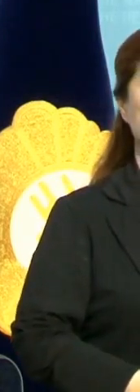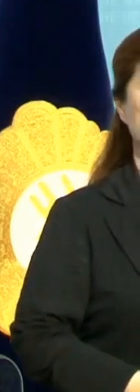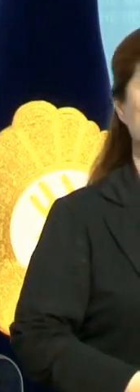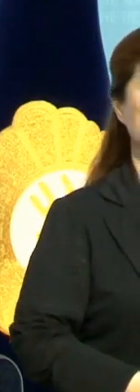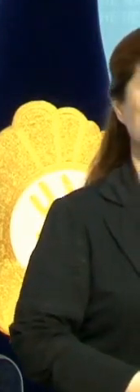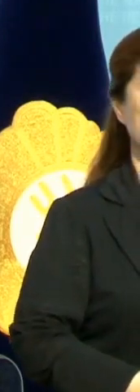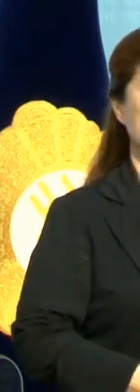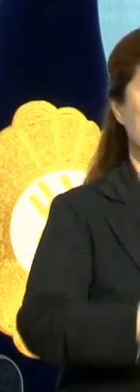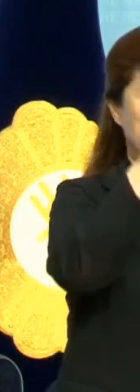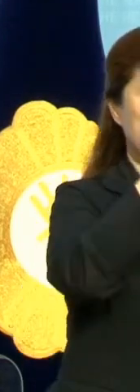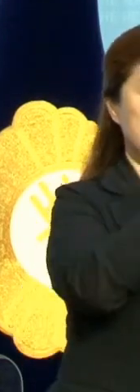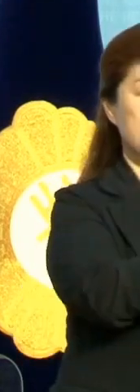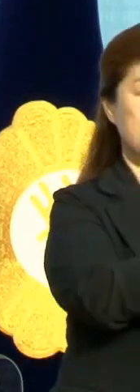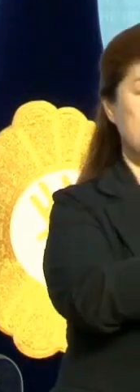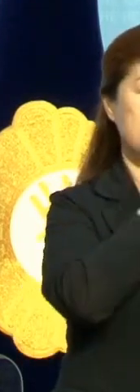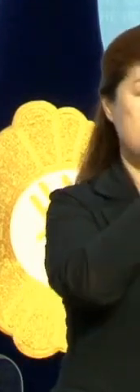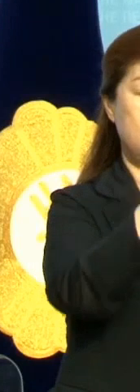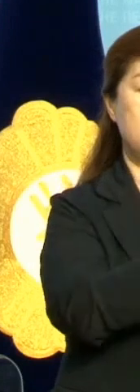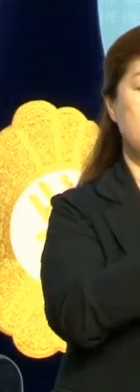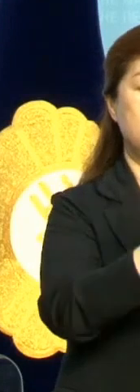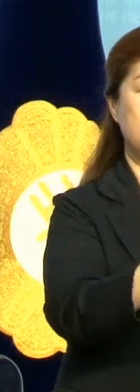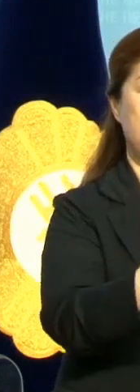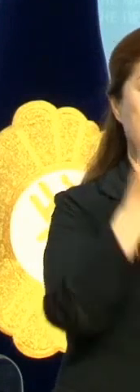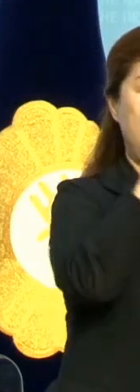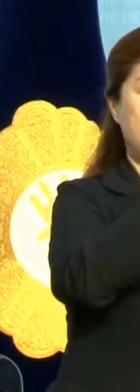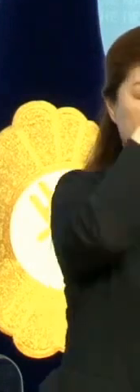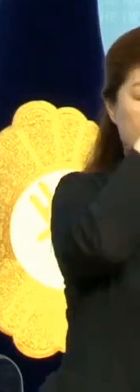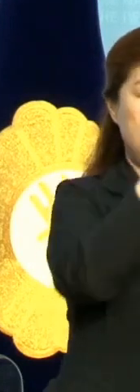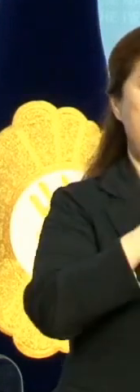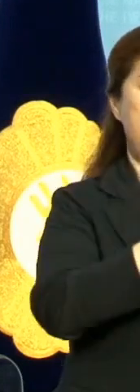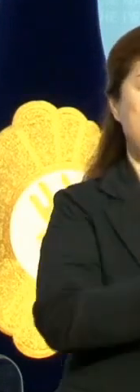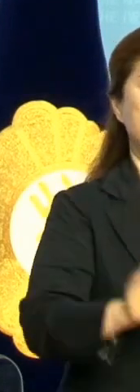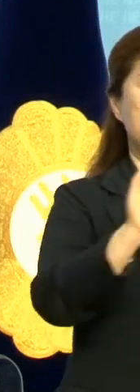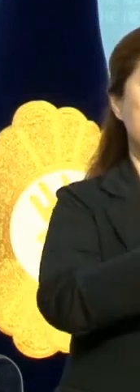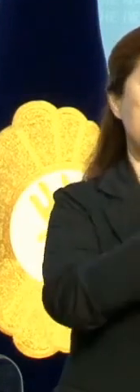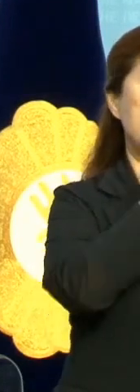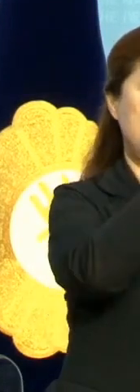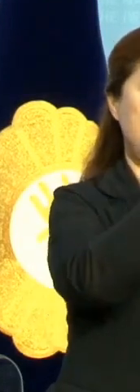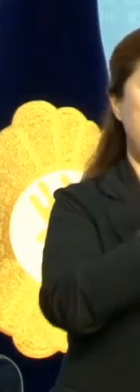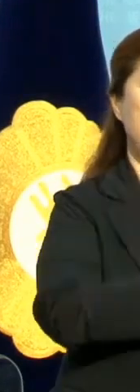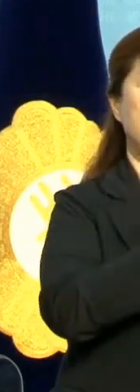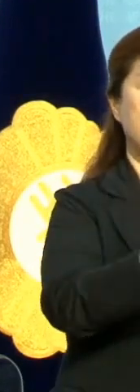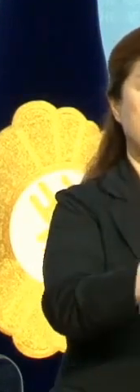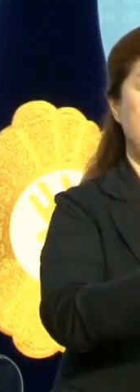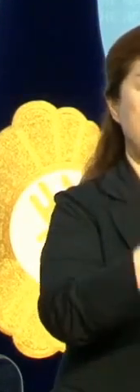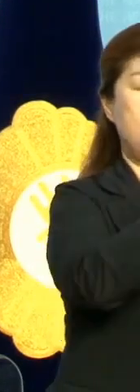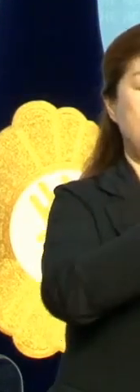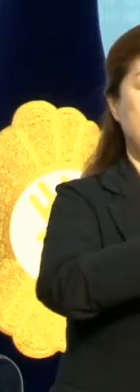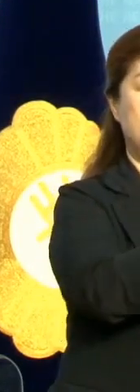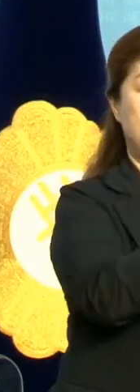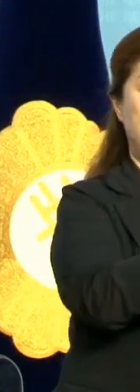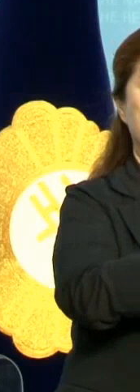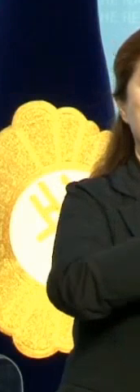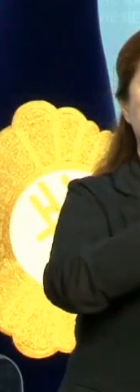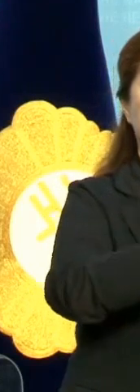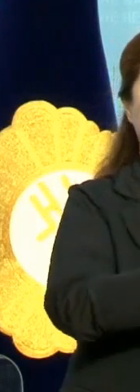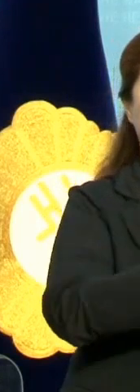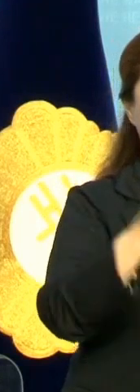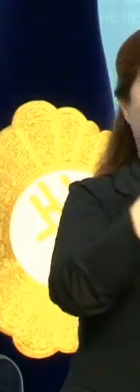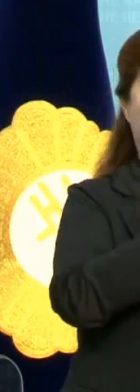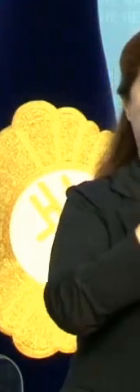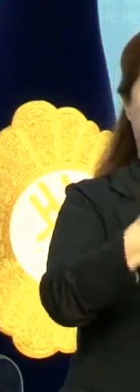이재용 기소 이후 검찰은 관련자를 추가 기소하고 삼성증권에 대한 다시